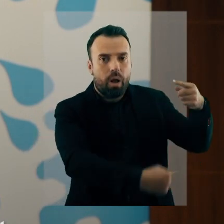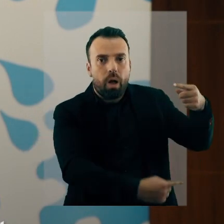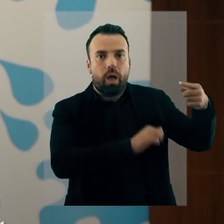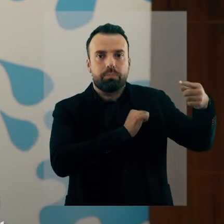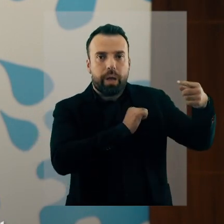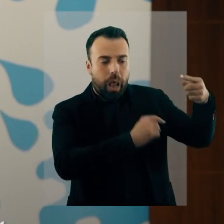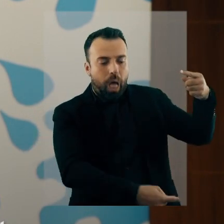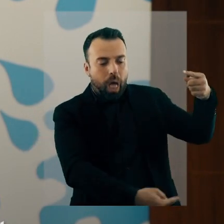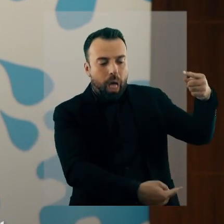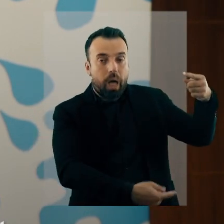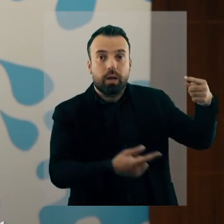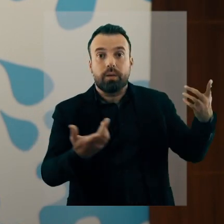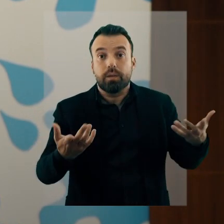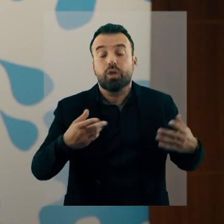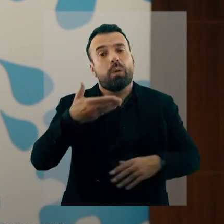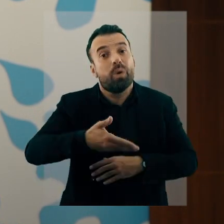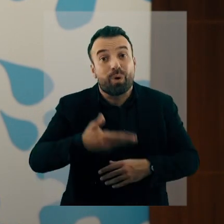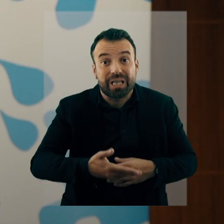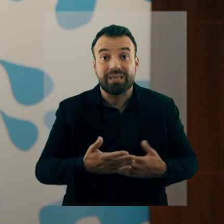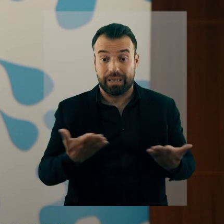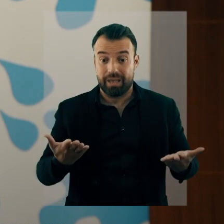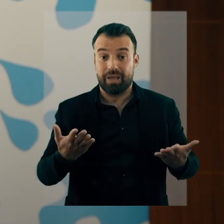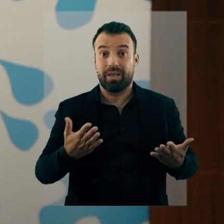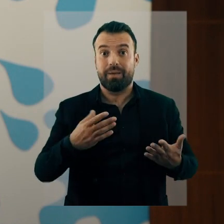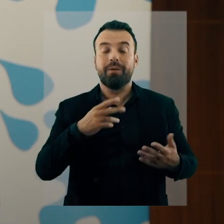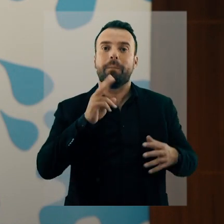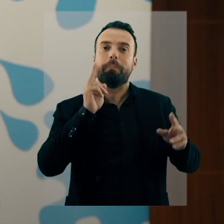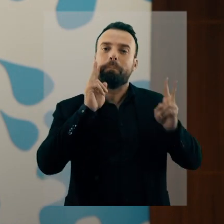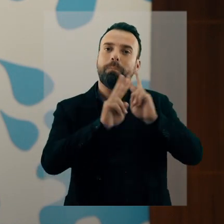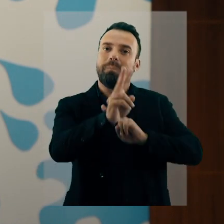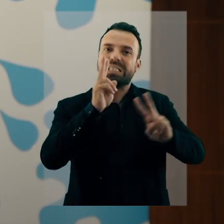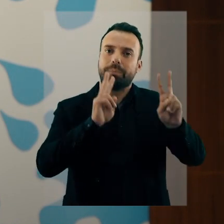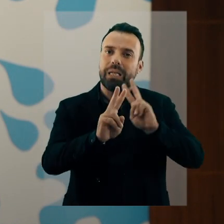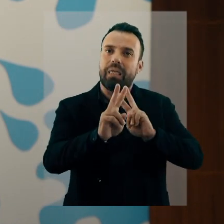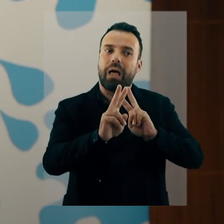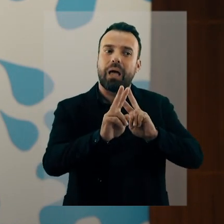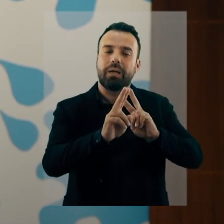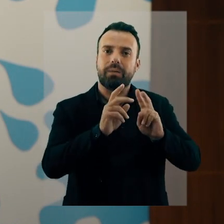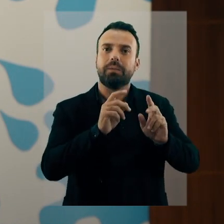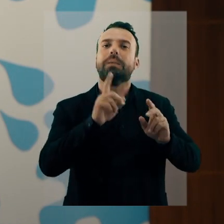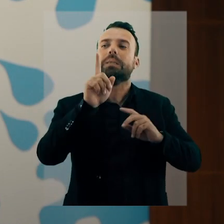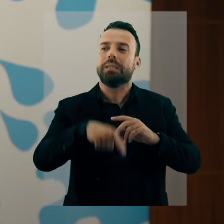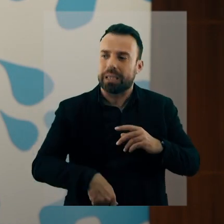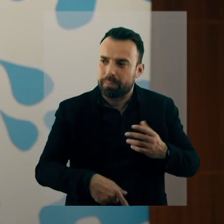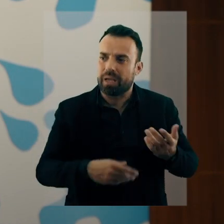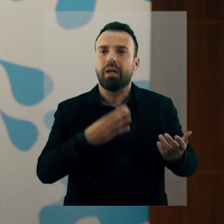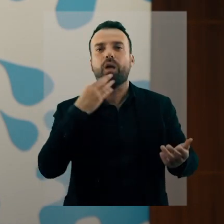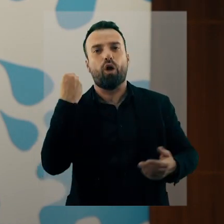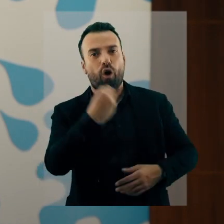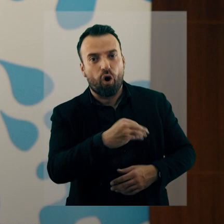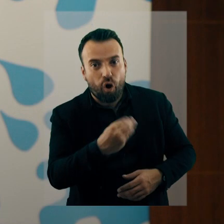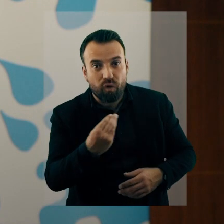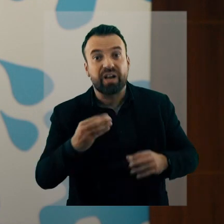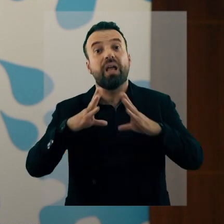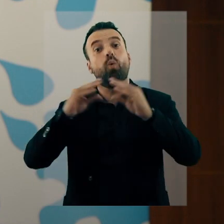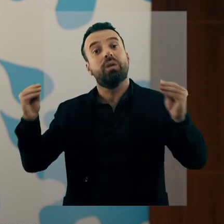que estaven en llista d'espera. Però per altra part també va ser molt important pensar que dona visibilitat a Inèditos i d'aquesta manera